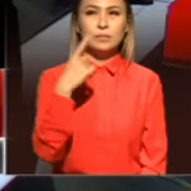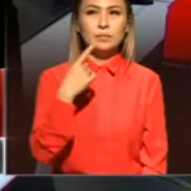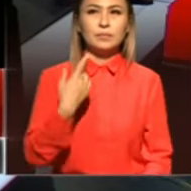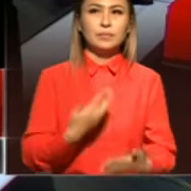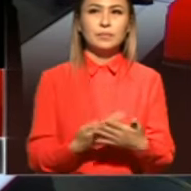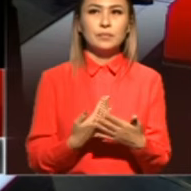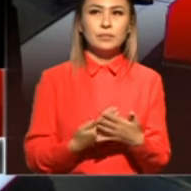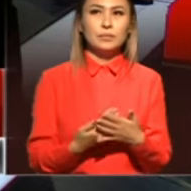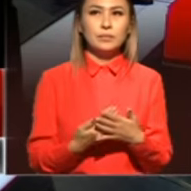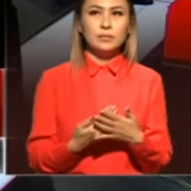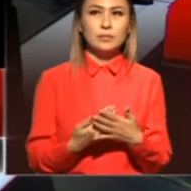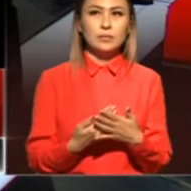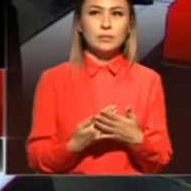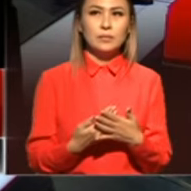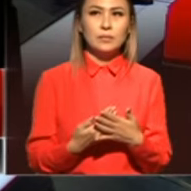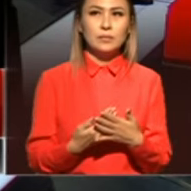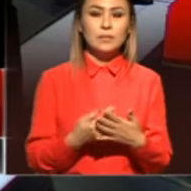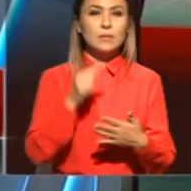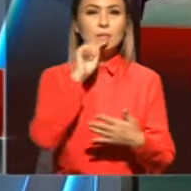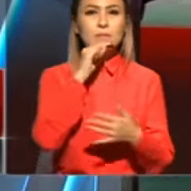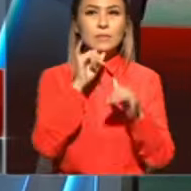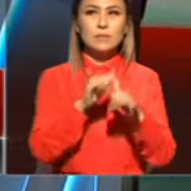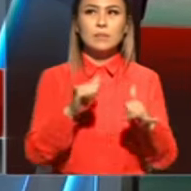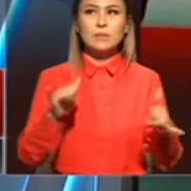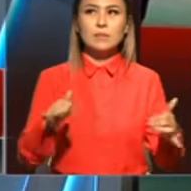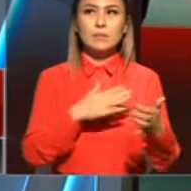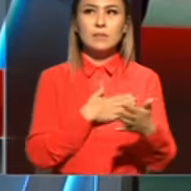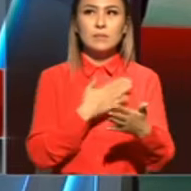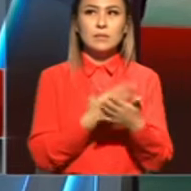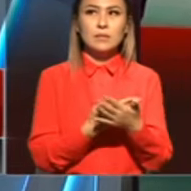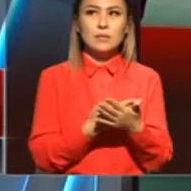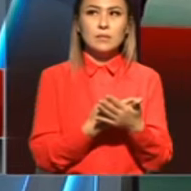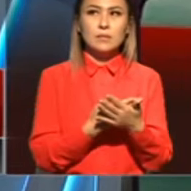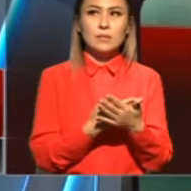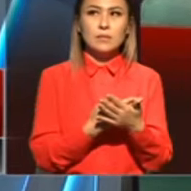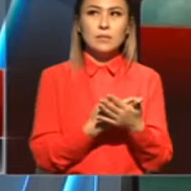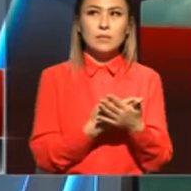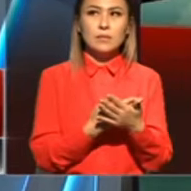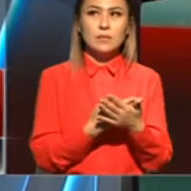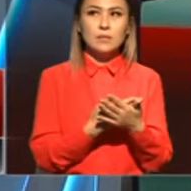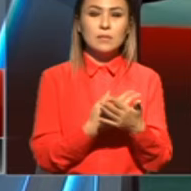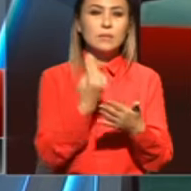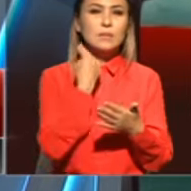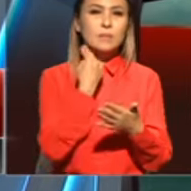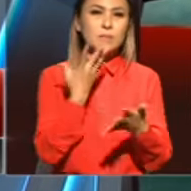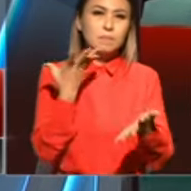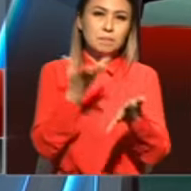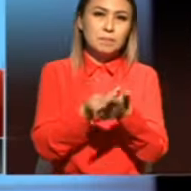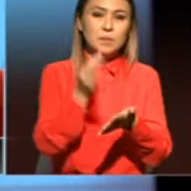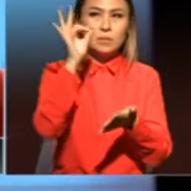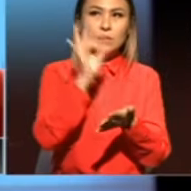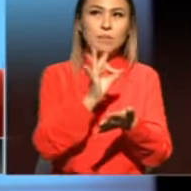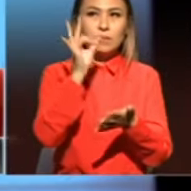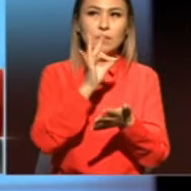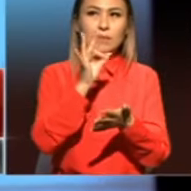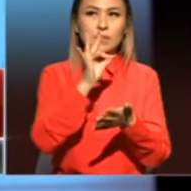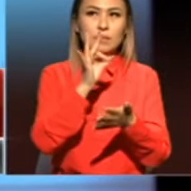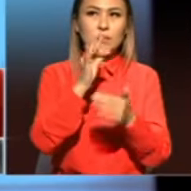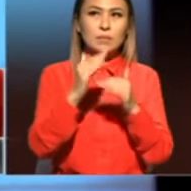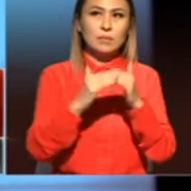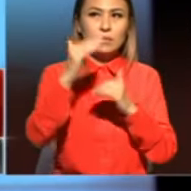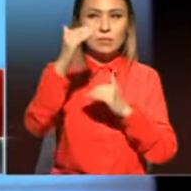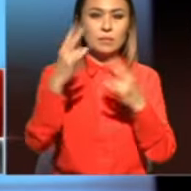Яғни анау экономиканың өсу қарқыны анау қарыз төлейтін пайыз төлемінен әлде қайда